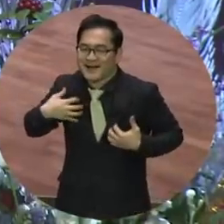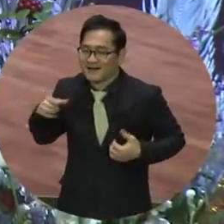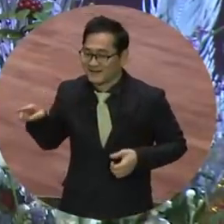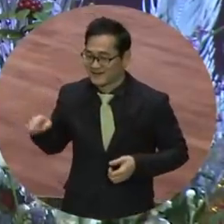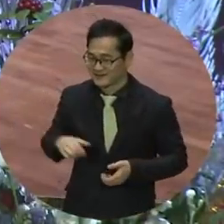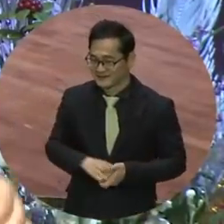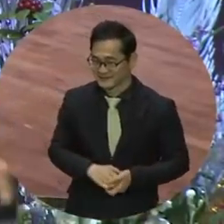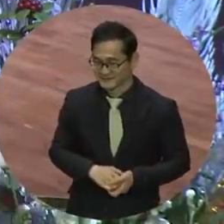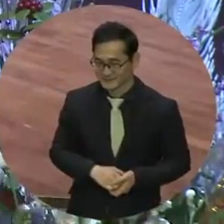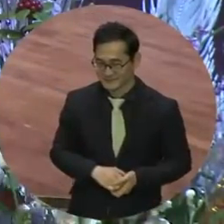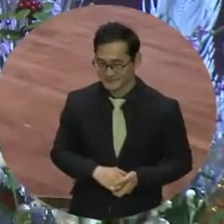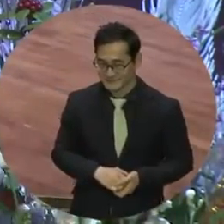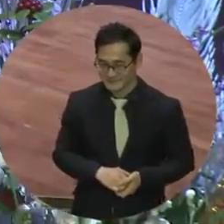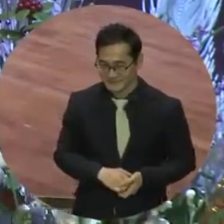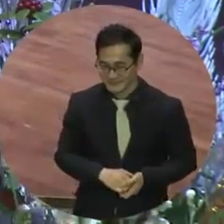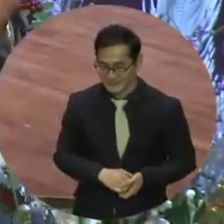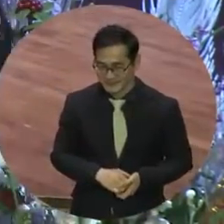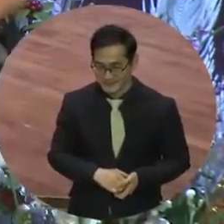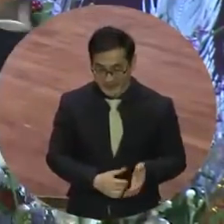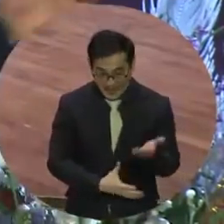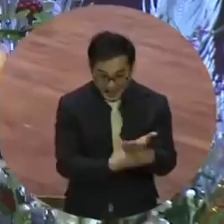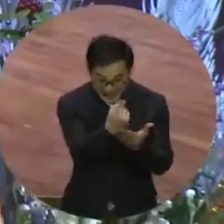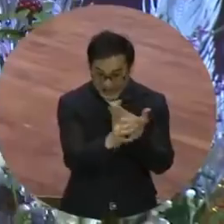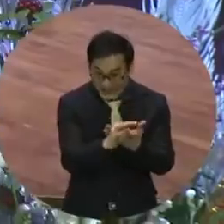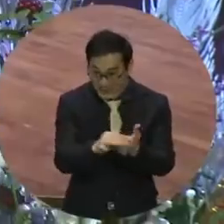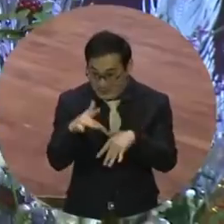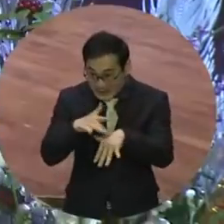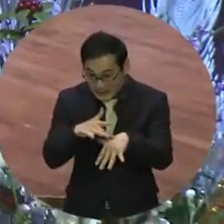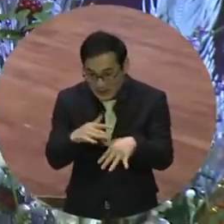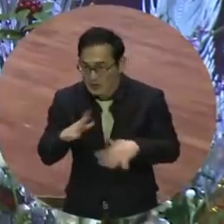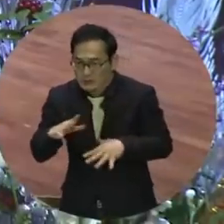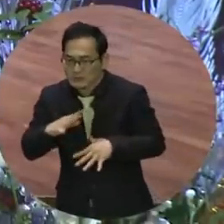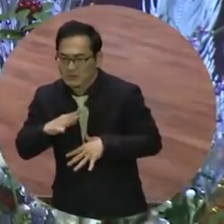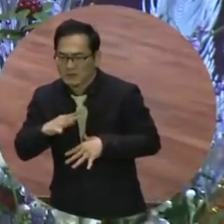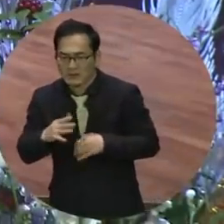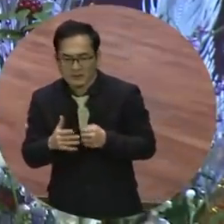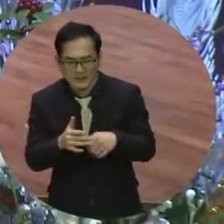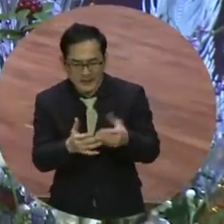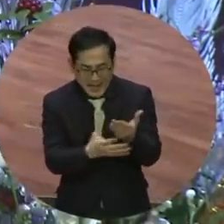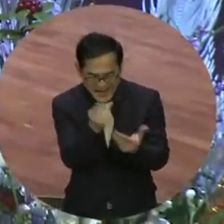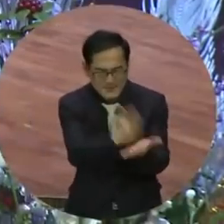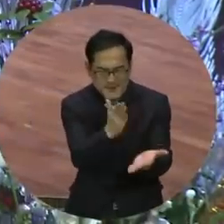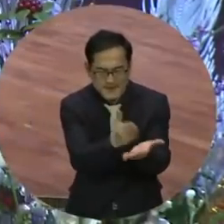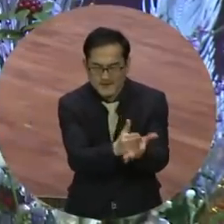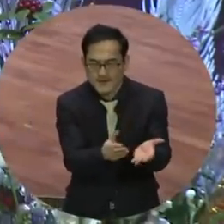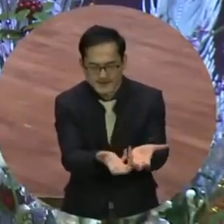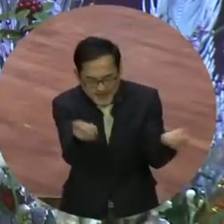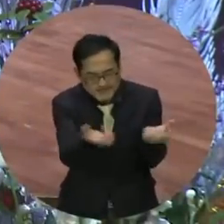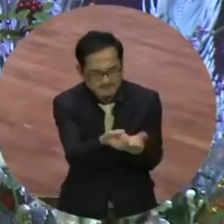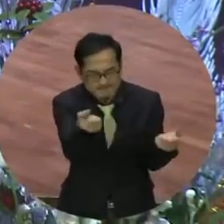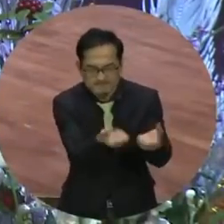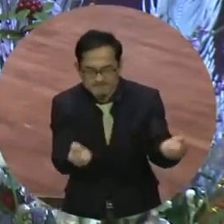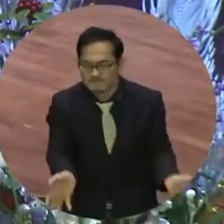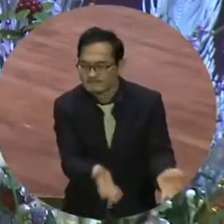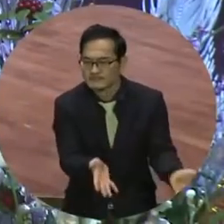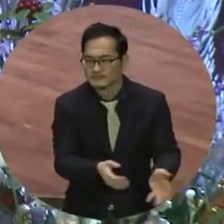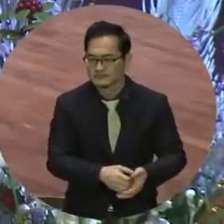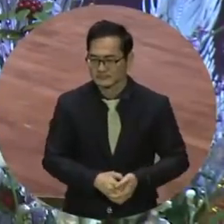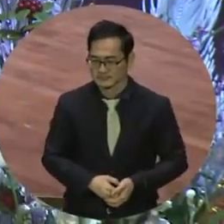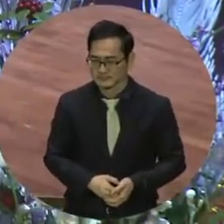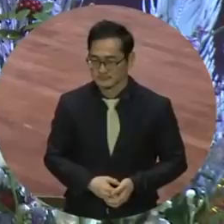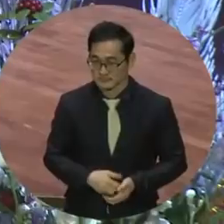절대로 하나 되지 못해요. 하나 되면 힘이 생기니까 확 잘라놔요. 성경은 하나 된 것을 힘써 지키라